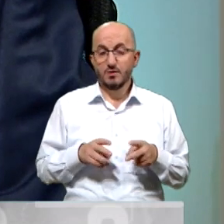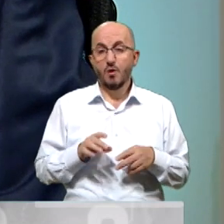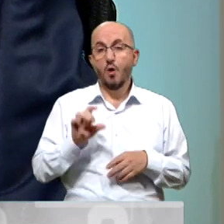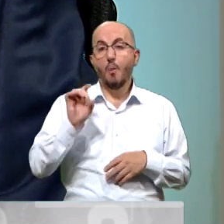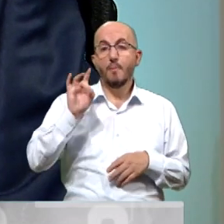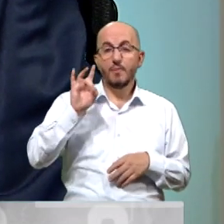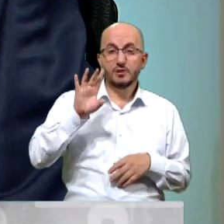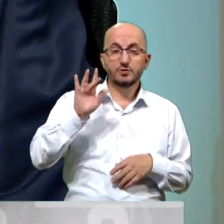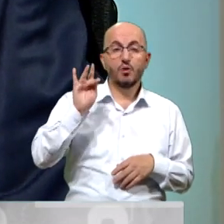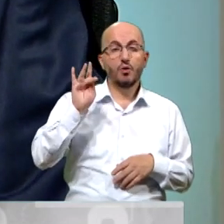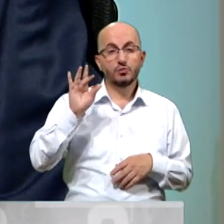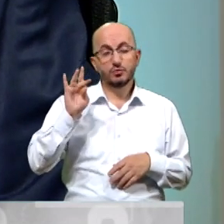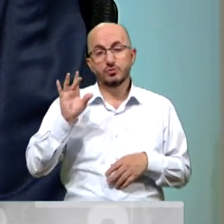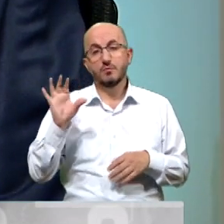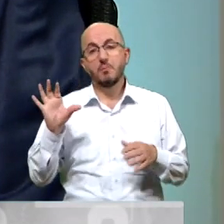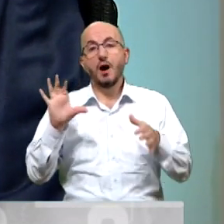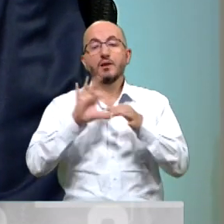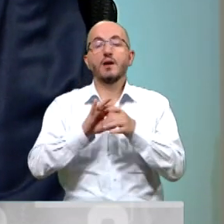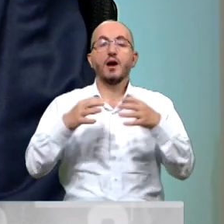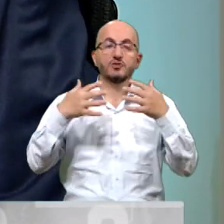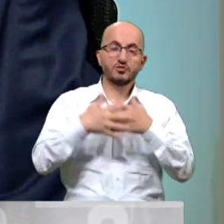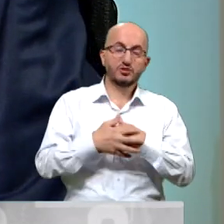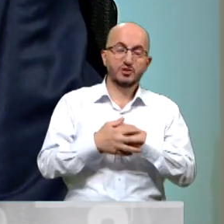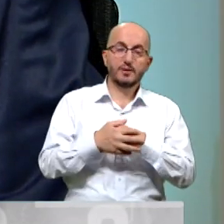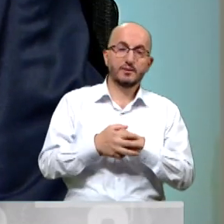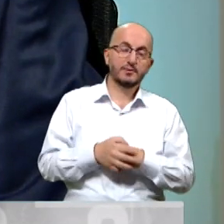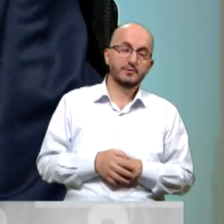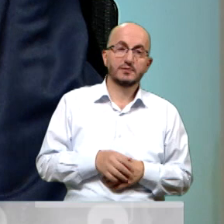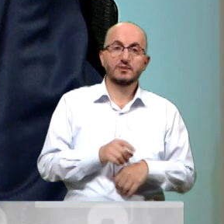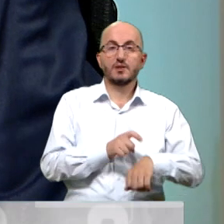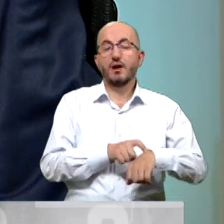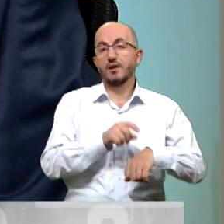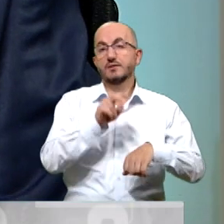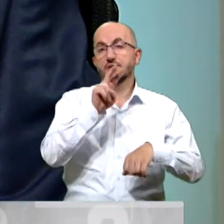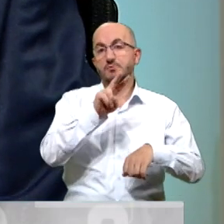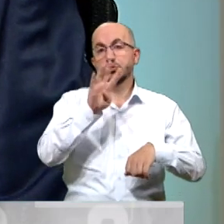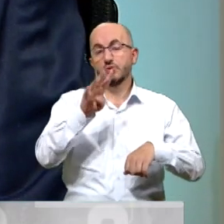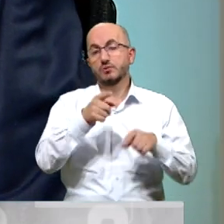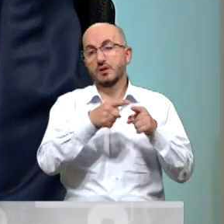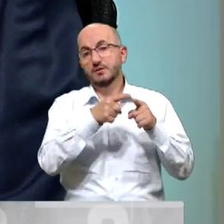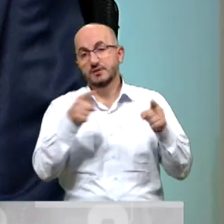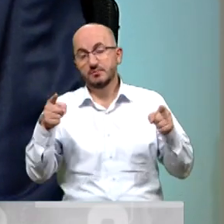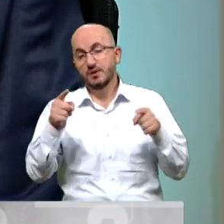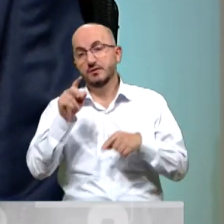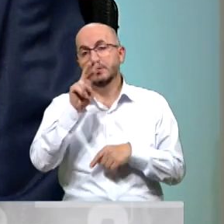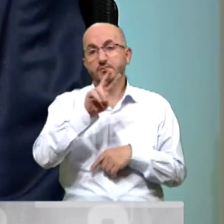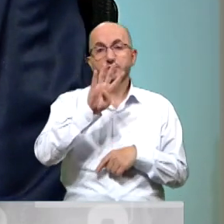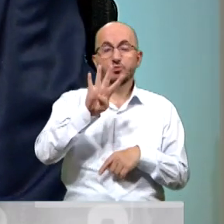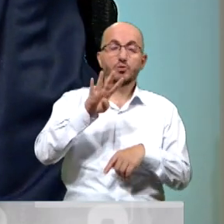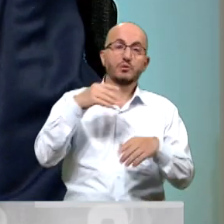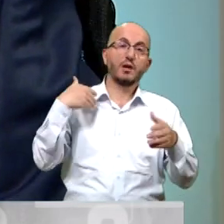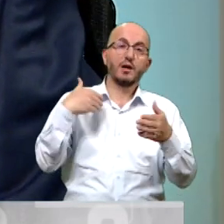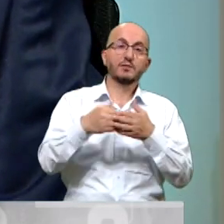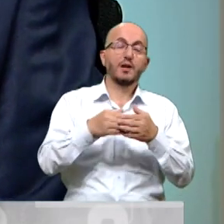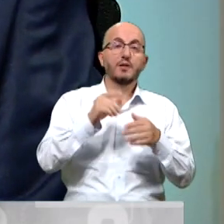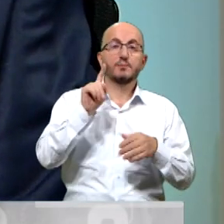15'i 14'ü 15'e bağlayan gece 24'ten itibaren. Demek ki 24'e kadar yatan 1-2